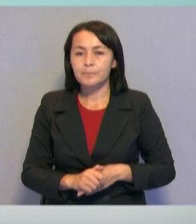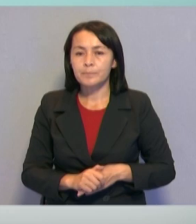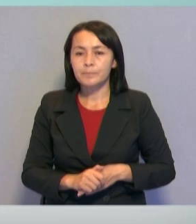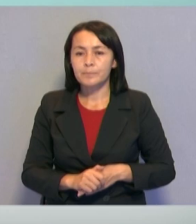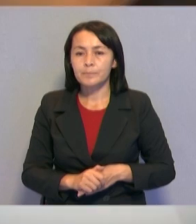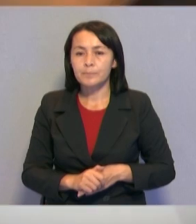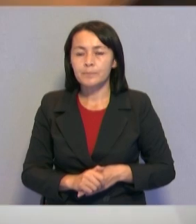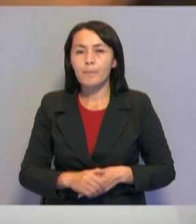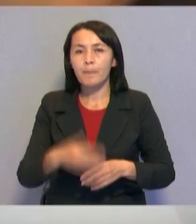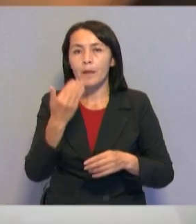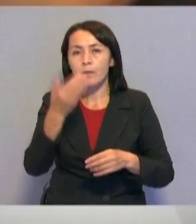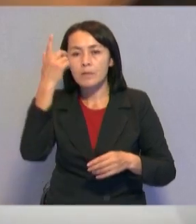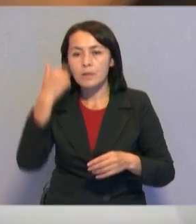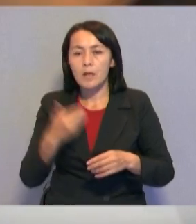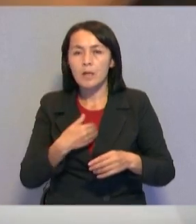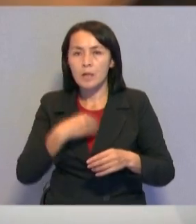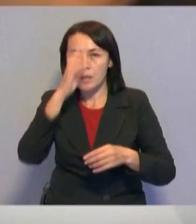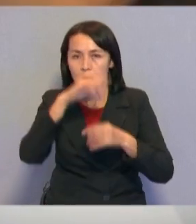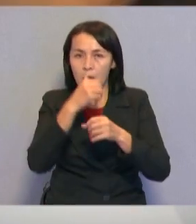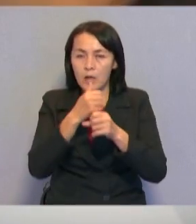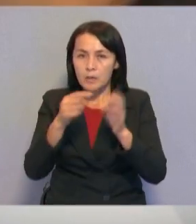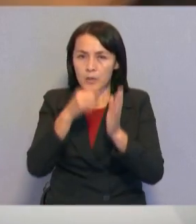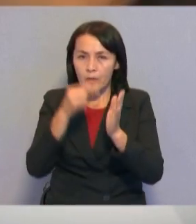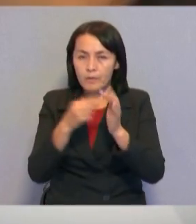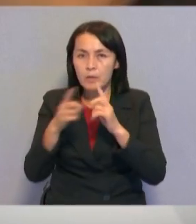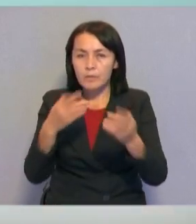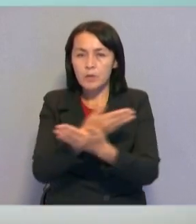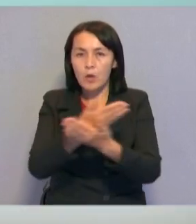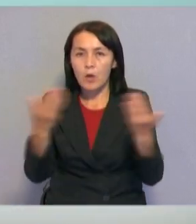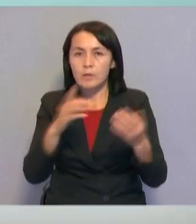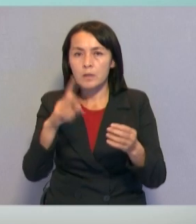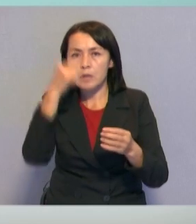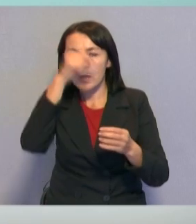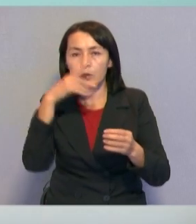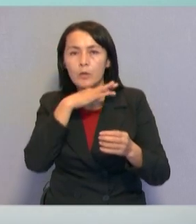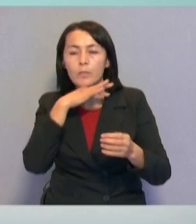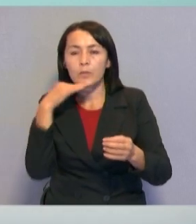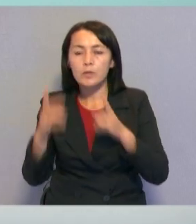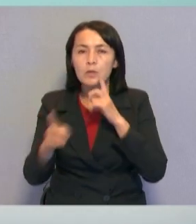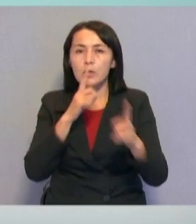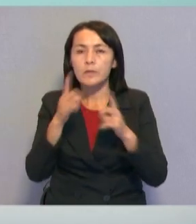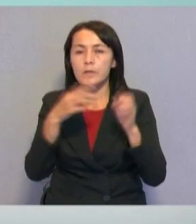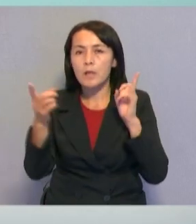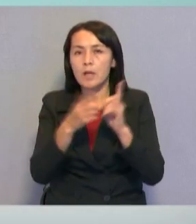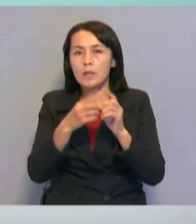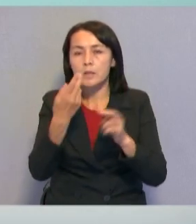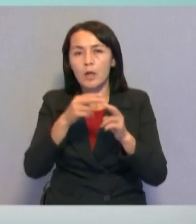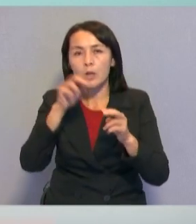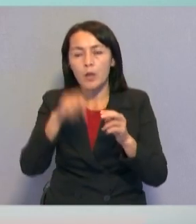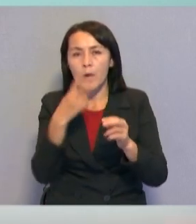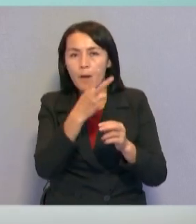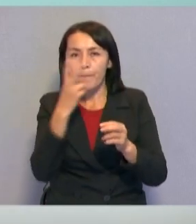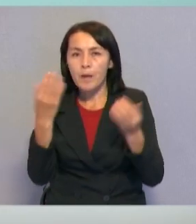Сената Вы знаете что наш президент вынес этот вопрос на обсуждение общества за год прошло множество круглых столов и встреч в ходе которых мы